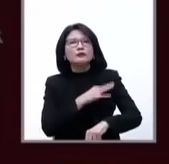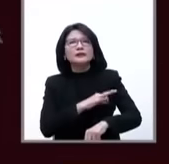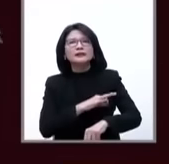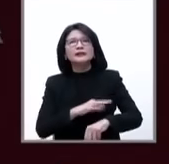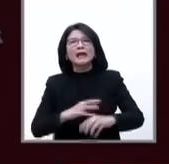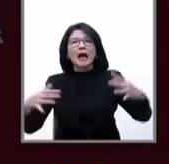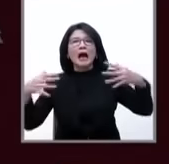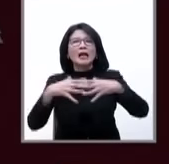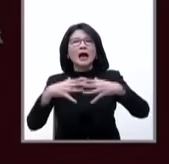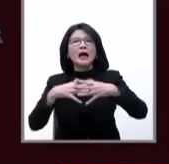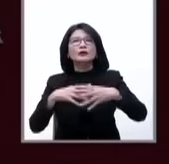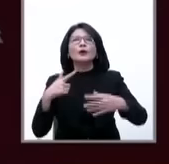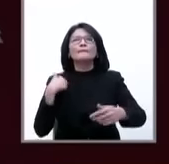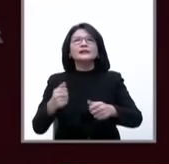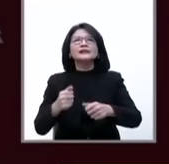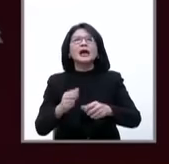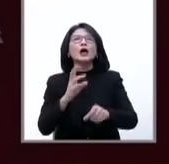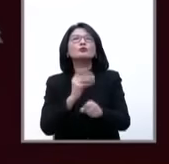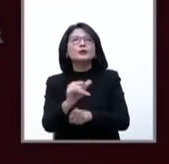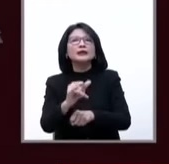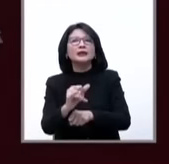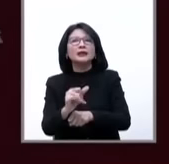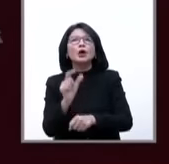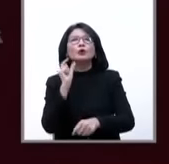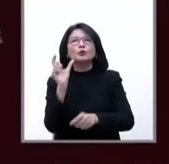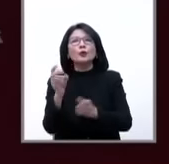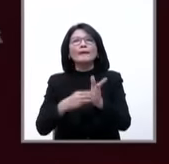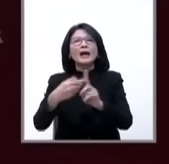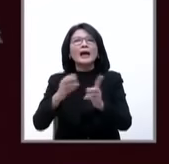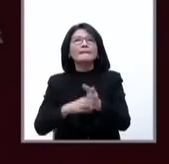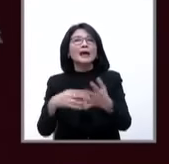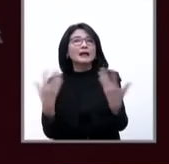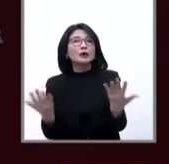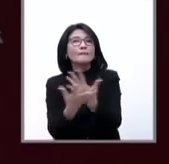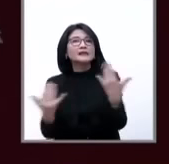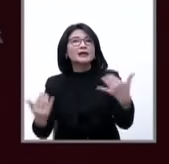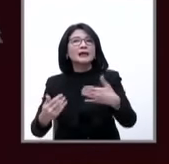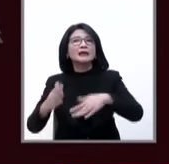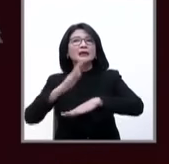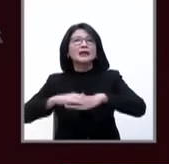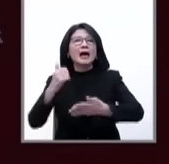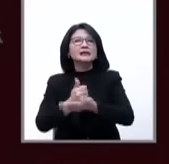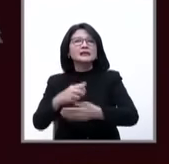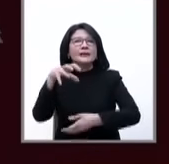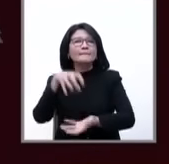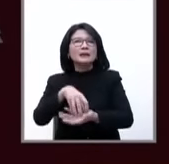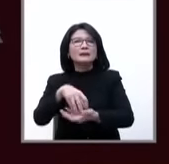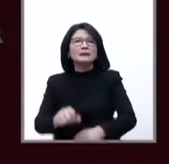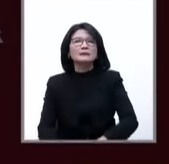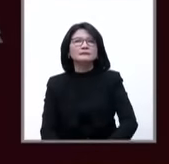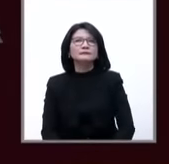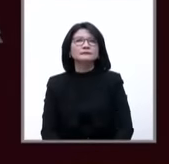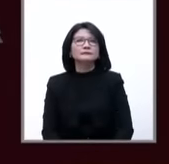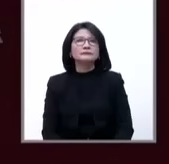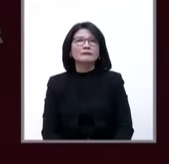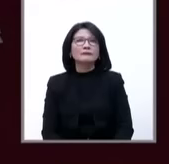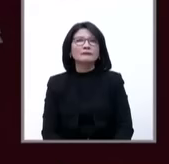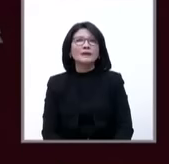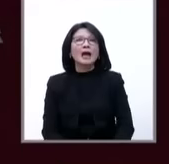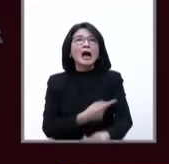perdebatan. Mengapa kandidat presiden, wakil presiden dicoba dihadirkan dalam perdebatan? Bukan hanya ingin menampilkan mereka